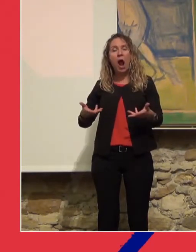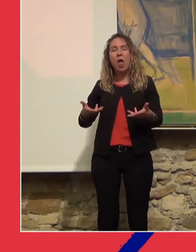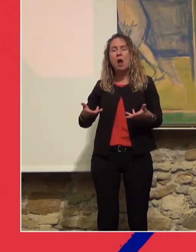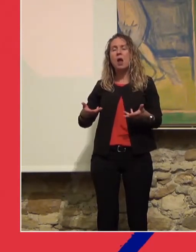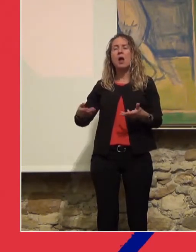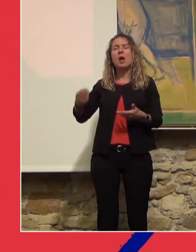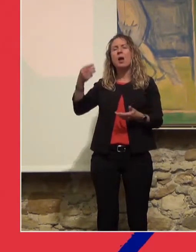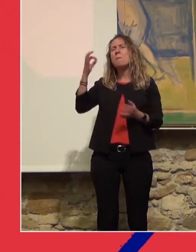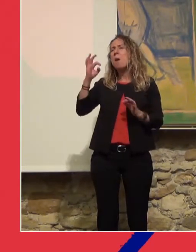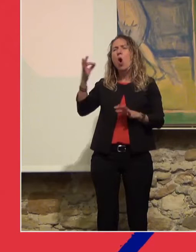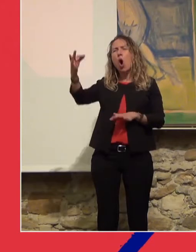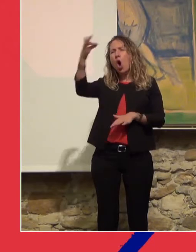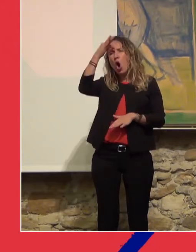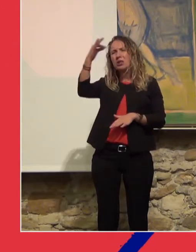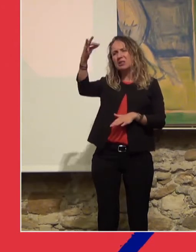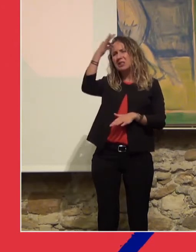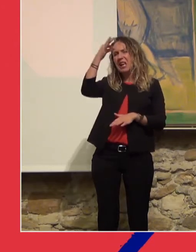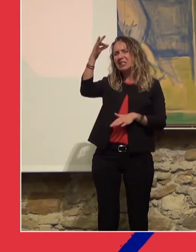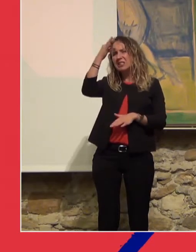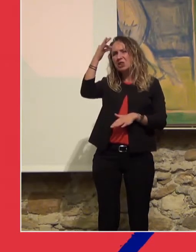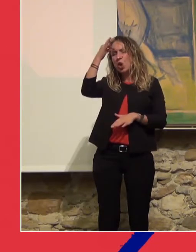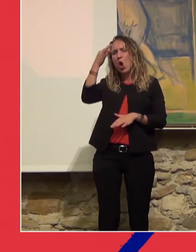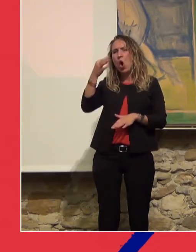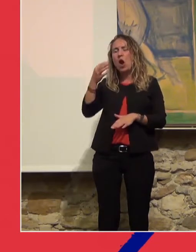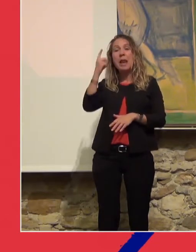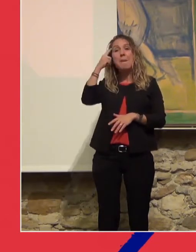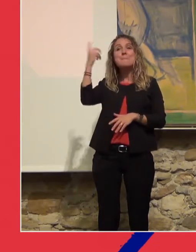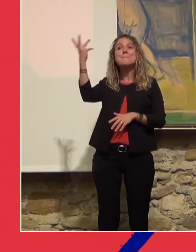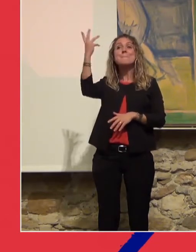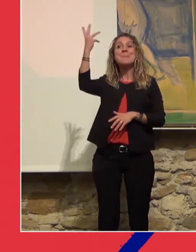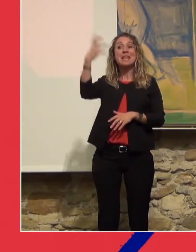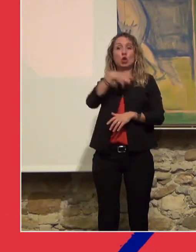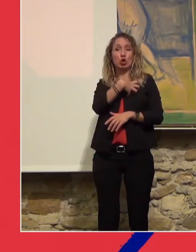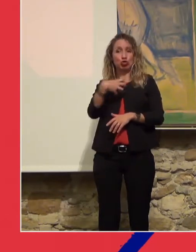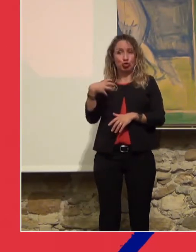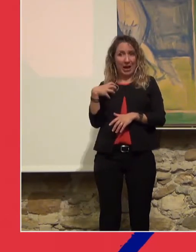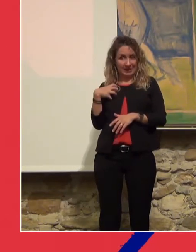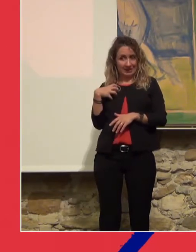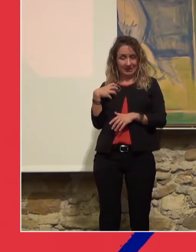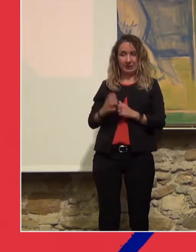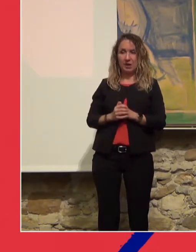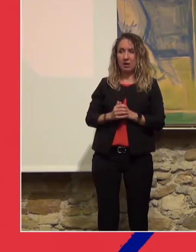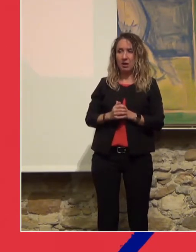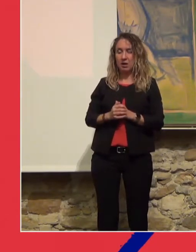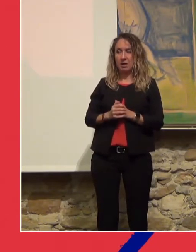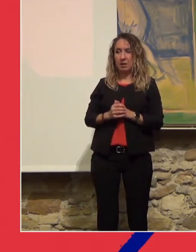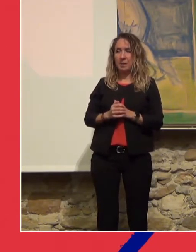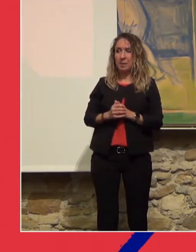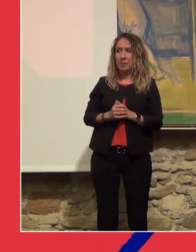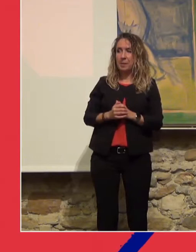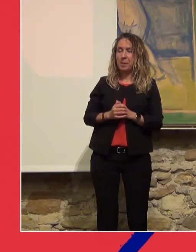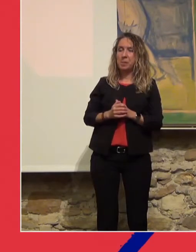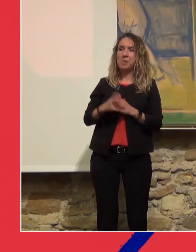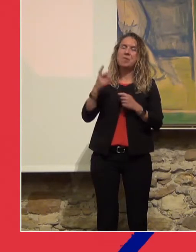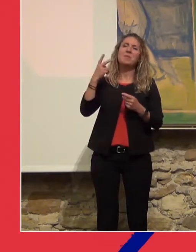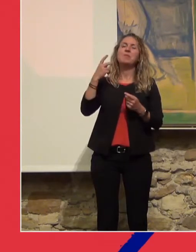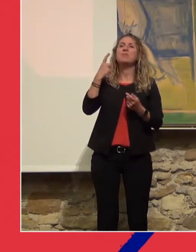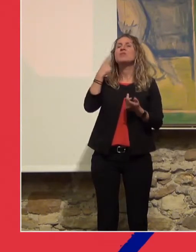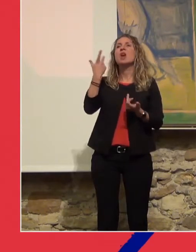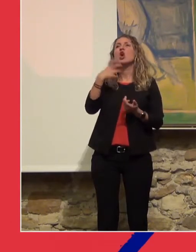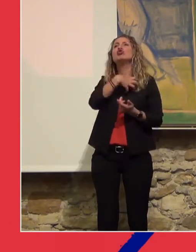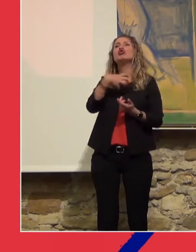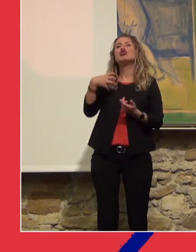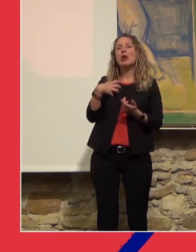noi sappiamo che la scienza in quanto tale in assoluto non esiste. Esistono diverse discipline, ciascuna coi